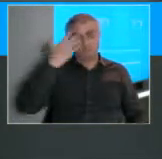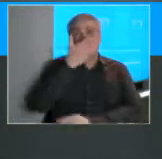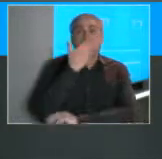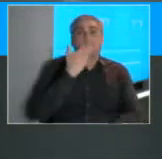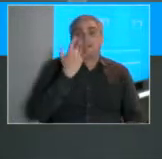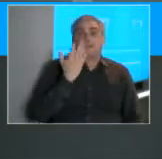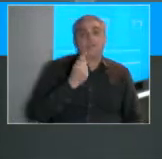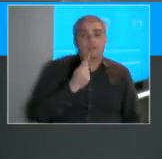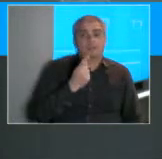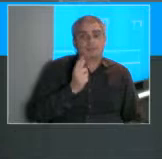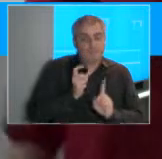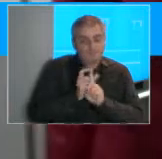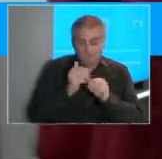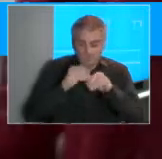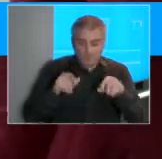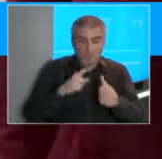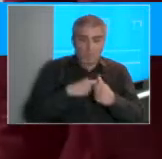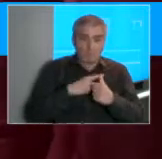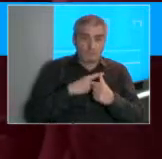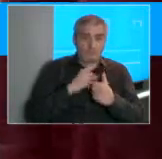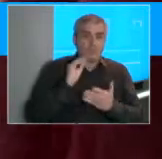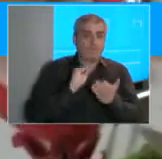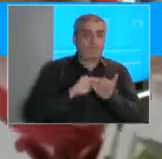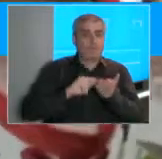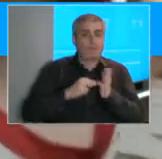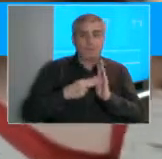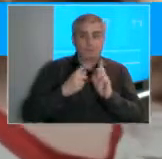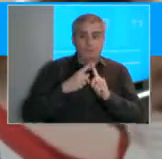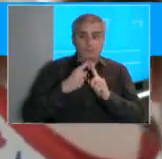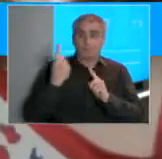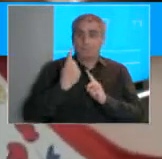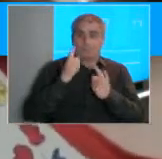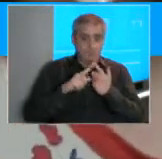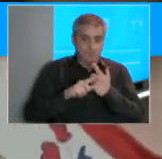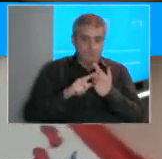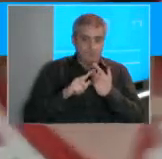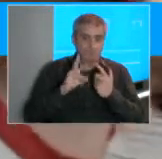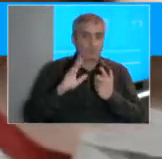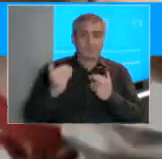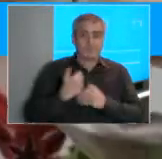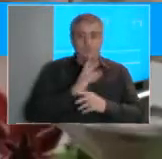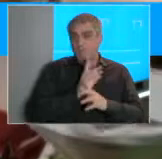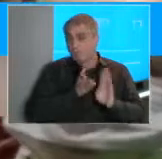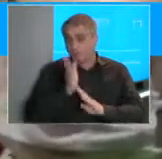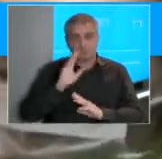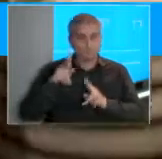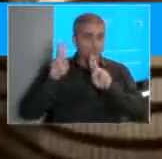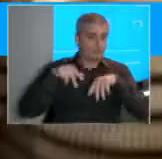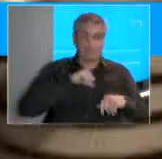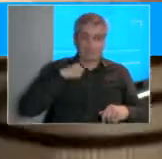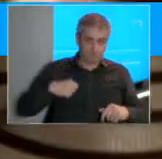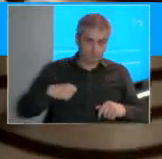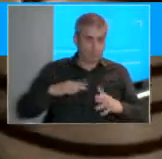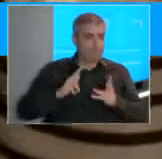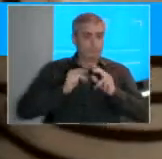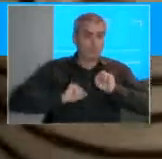ברגע שחסמה את הגבולות, וקבעה מדיניות של בידוד, ו... מי נכנס, מי לא נכנס, ומי שחזר מסין, מה